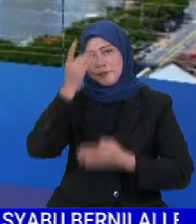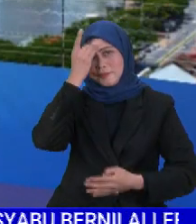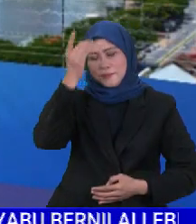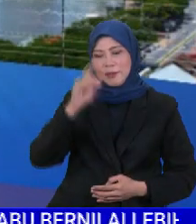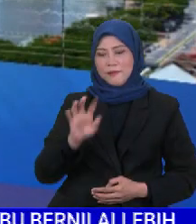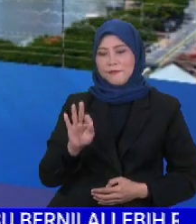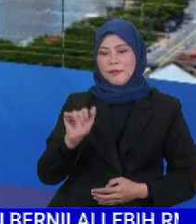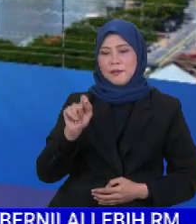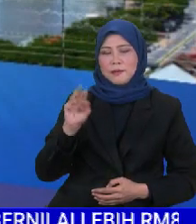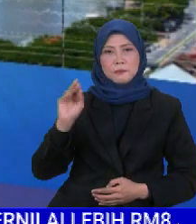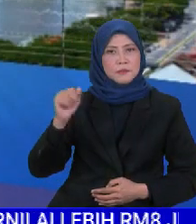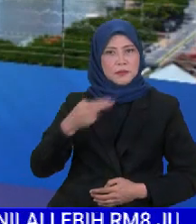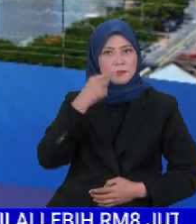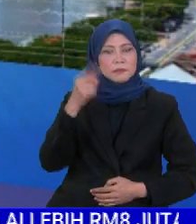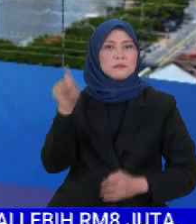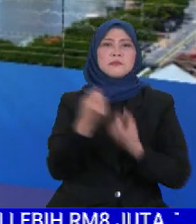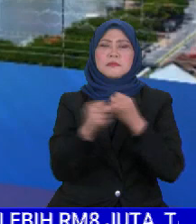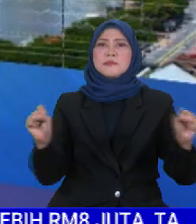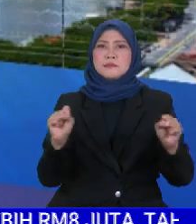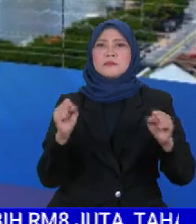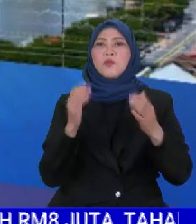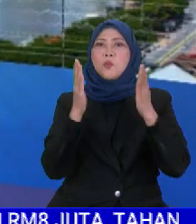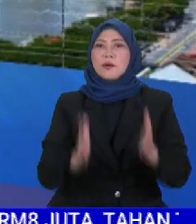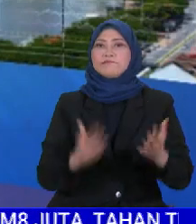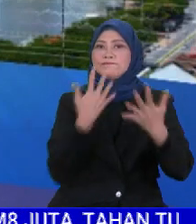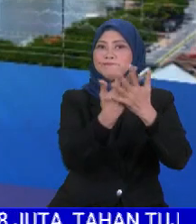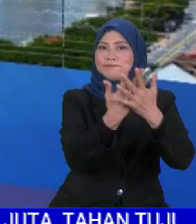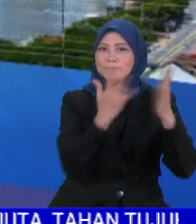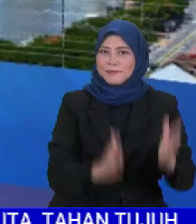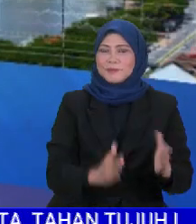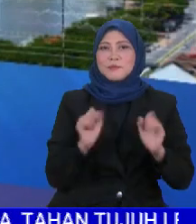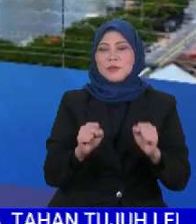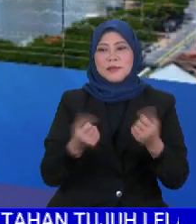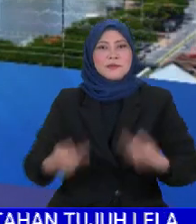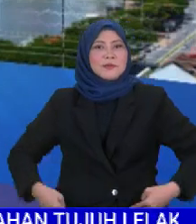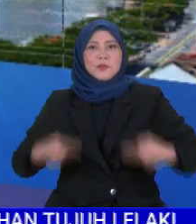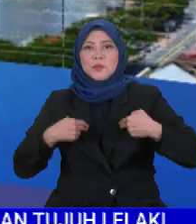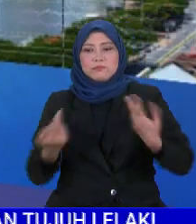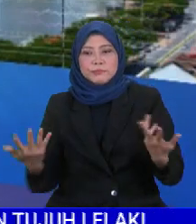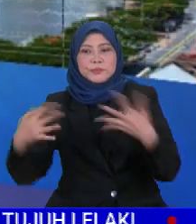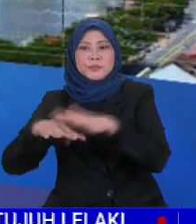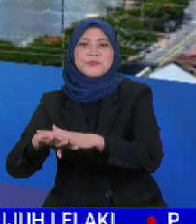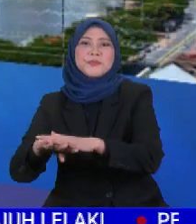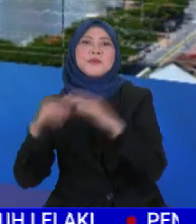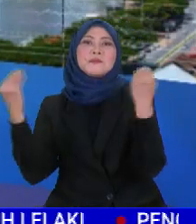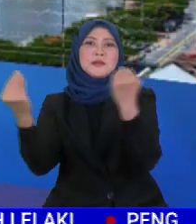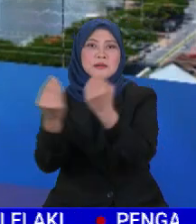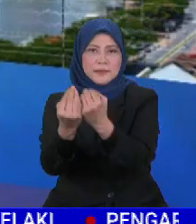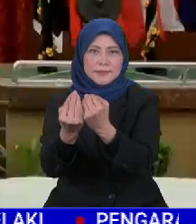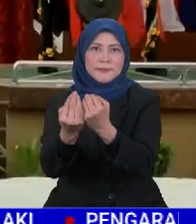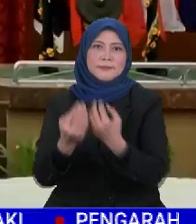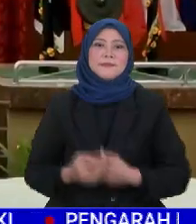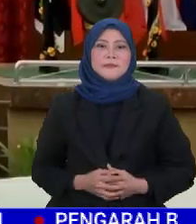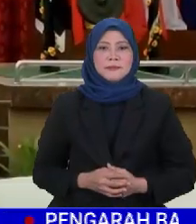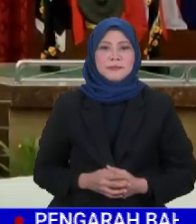Fatimah Abdullah, ia dapat memberi kesediaan kepada banduan untuk menempuh kehidupan semula dalam masyarakat perdana.